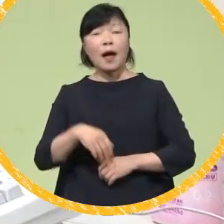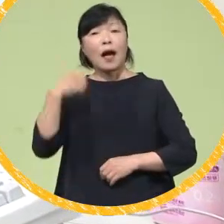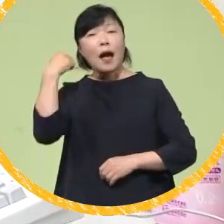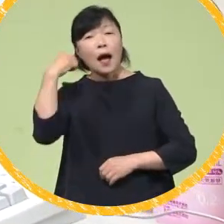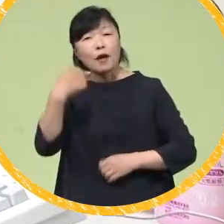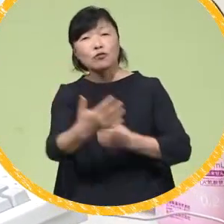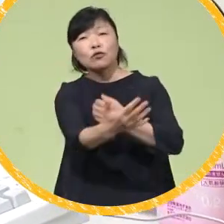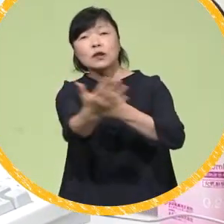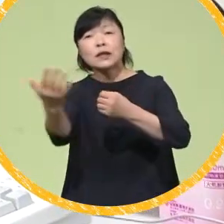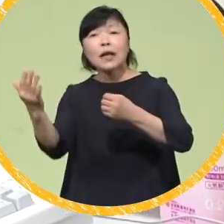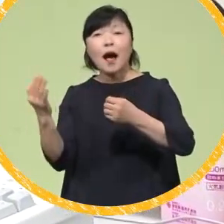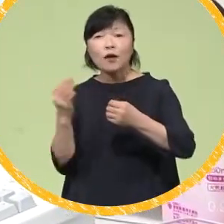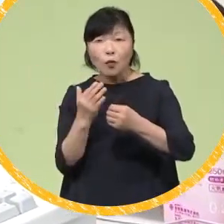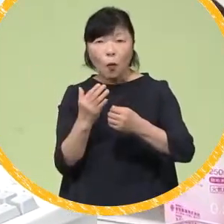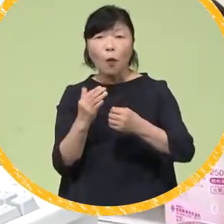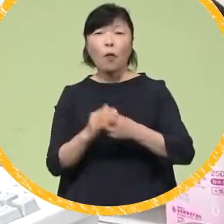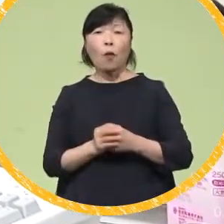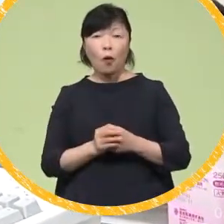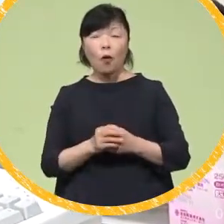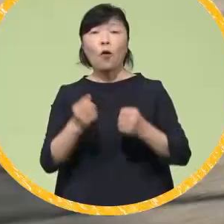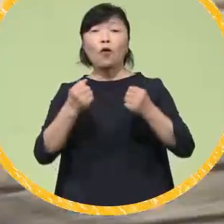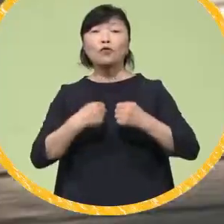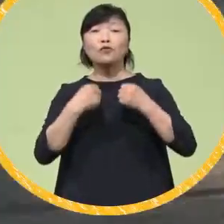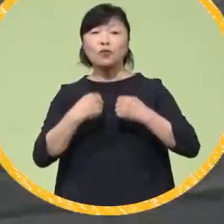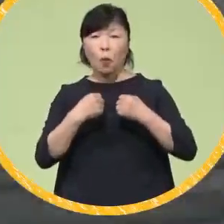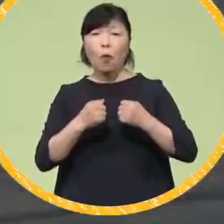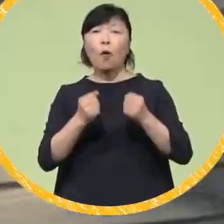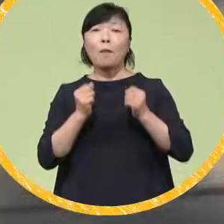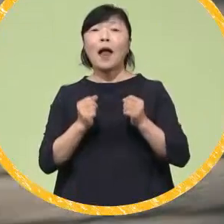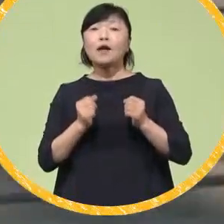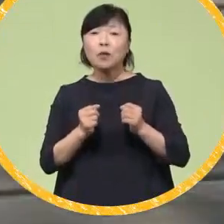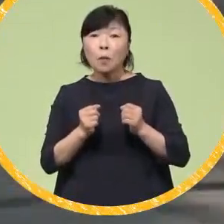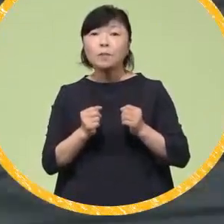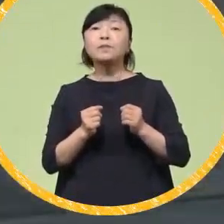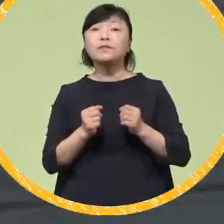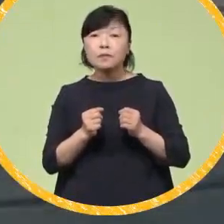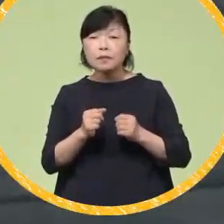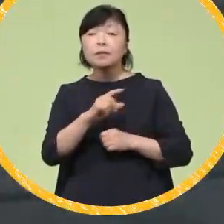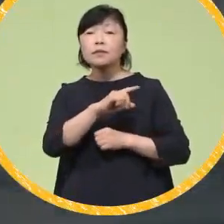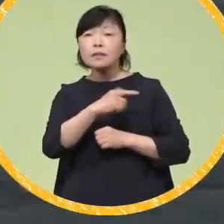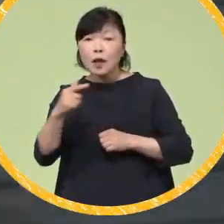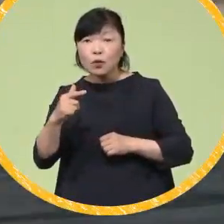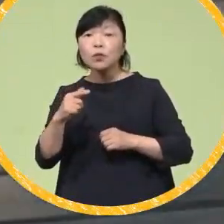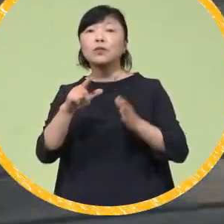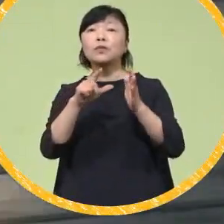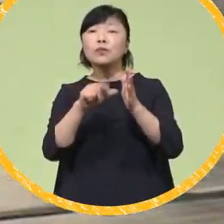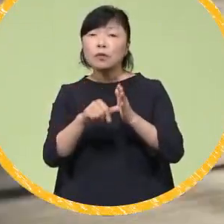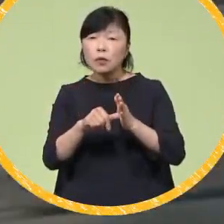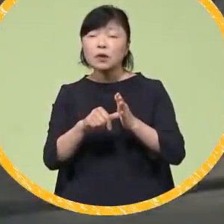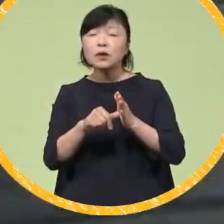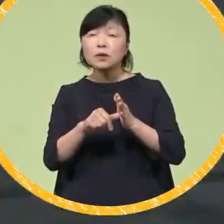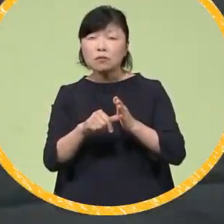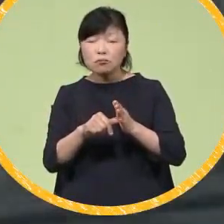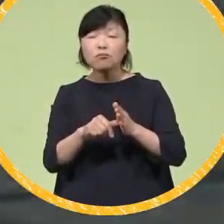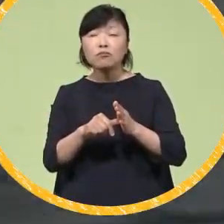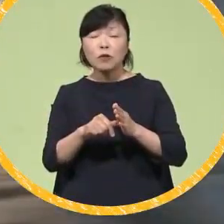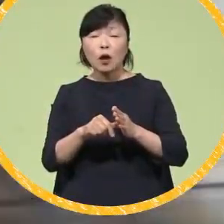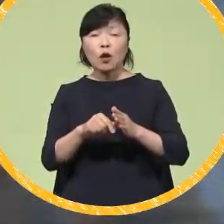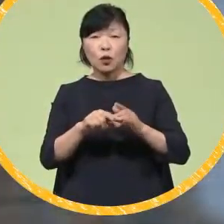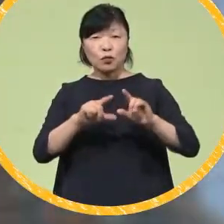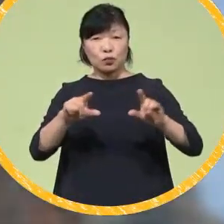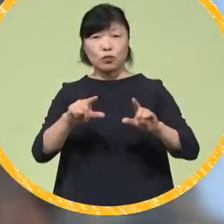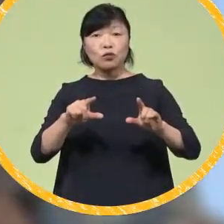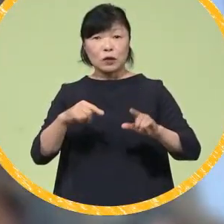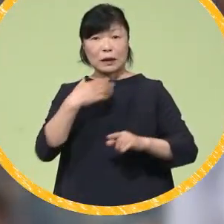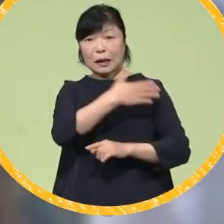きた環境とか、はい、あとはこの運動ですね、マラソンとかしたとか、はいはいはい、そういうふうな状況で、まあ、普通に正常の体が働